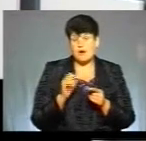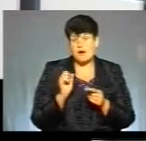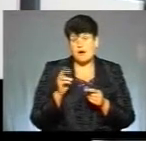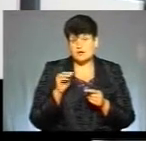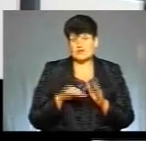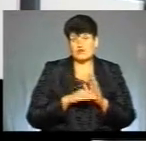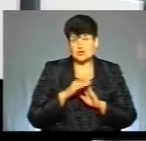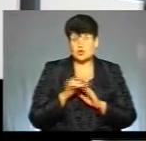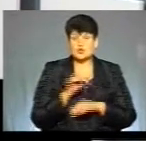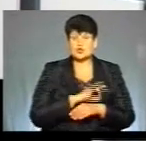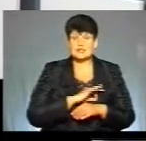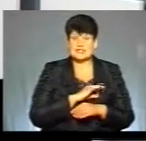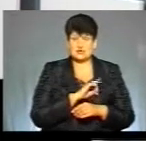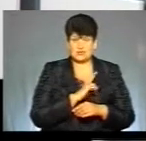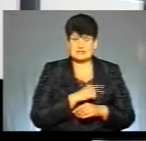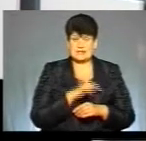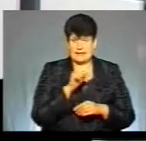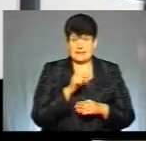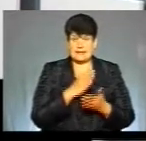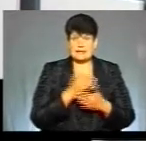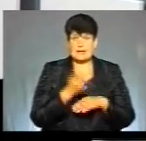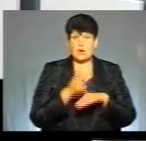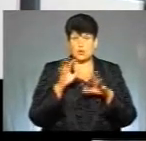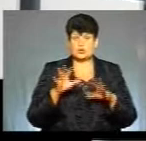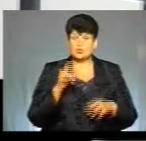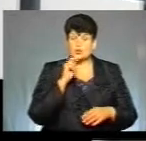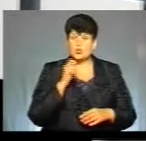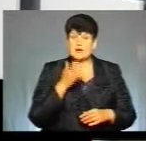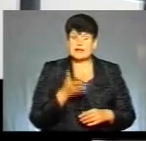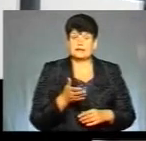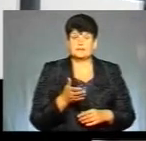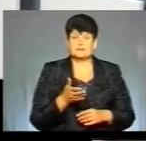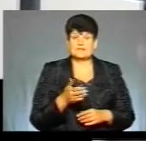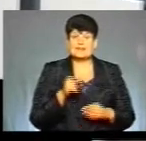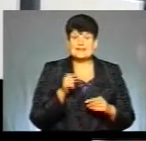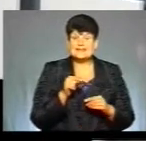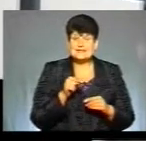сили, а нею є саме Конституція України, її